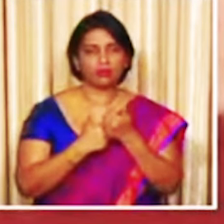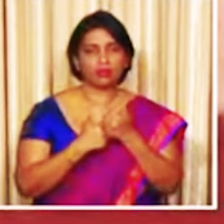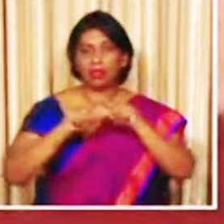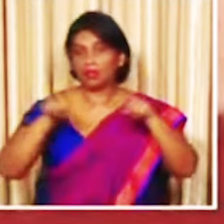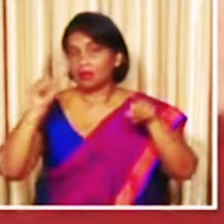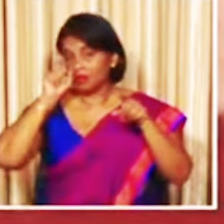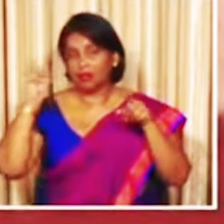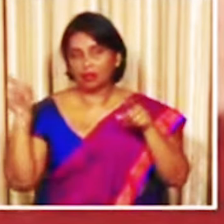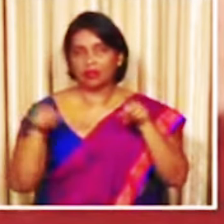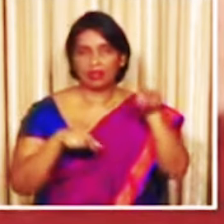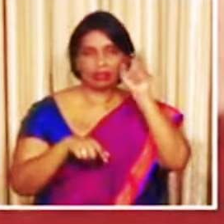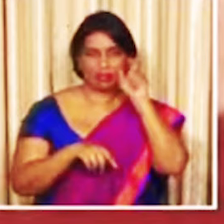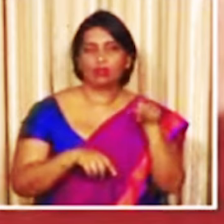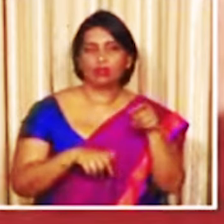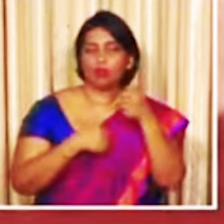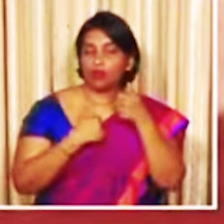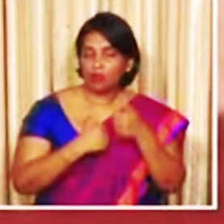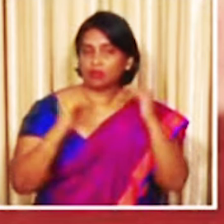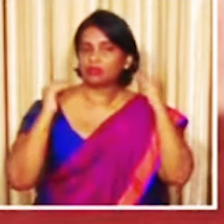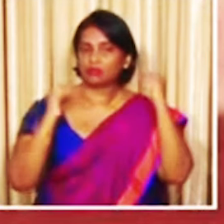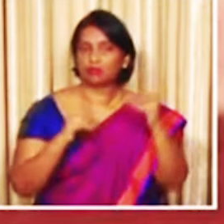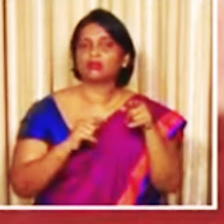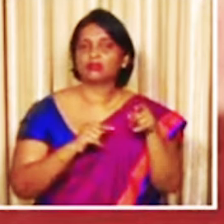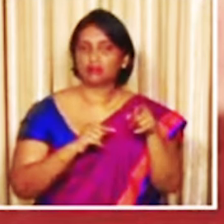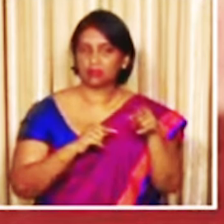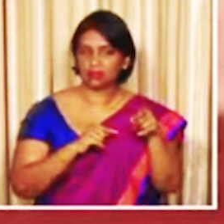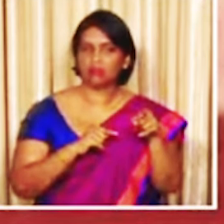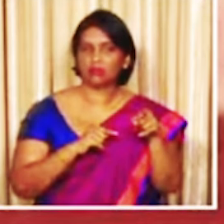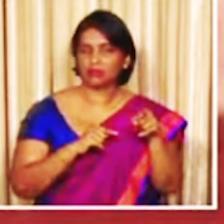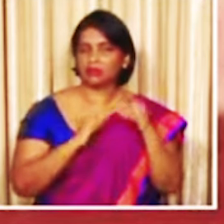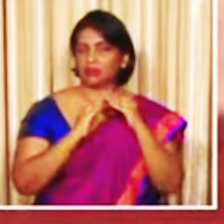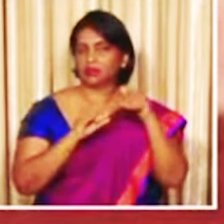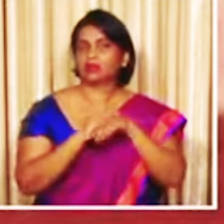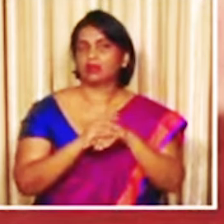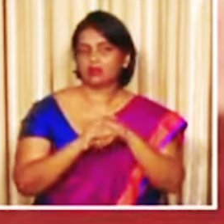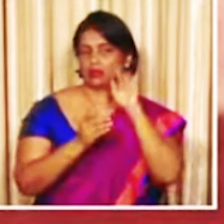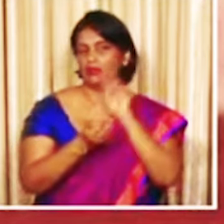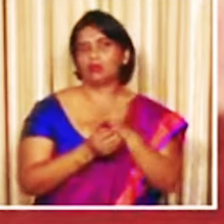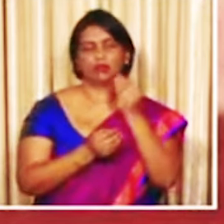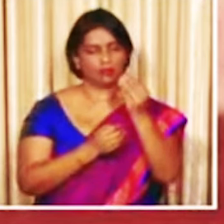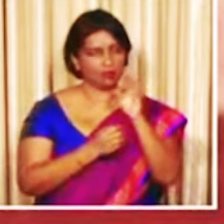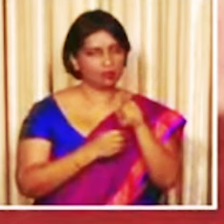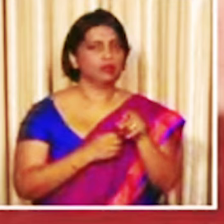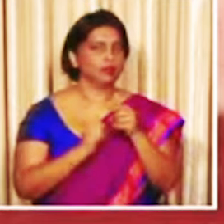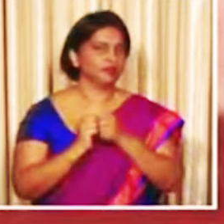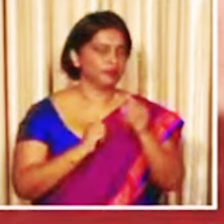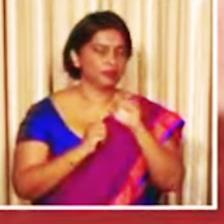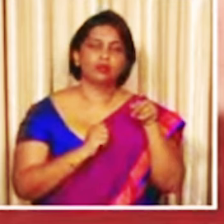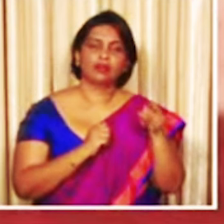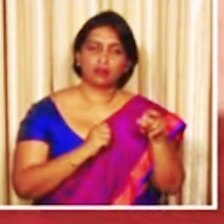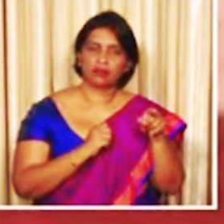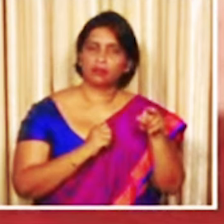නිරීක්ෂණය කරන ඔබතුමිය දකින්න ඇති දෙන්න පුළුවන් ඉහළම ස්ථානයේ තැනක් සහ ස්ථාන රැකවරණය ලබා දීලා තමයි අපි මේ කටයුතු කරන්නේ. ඒ වගේම